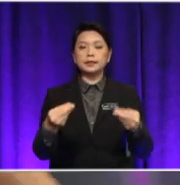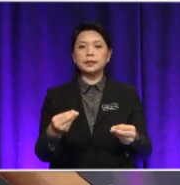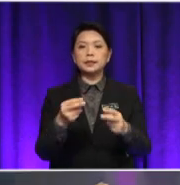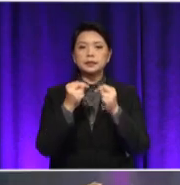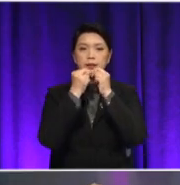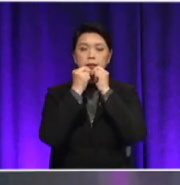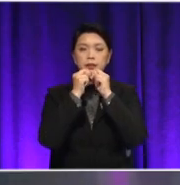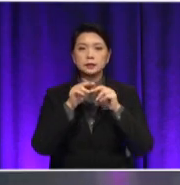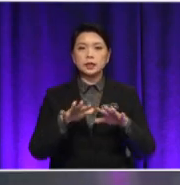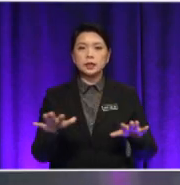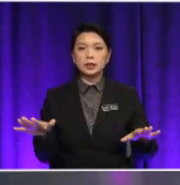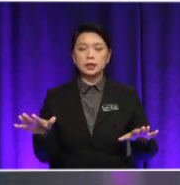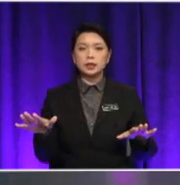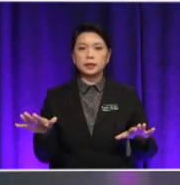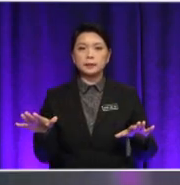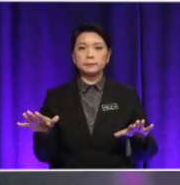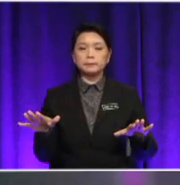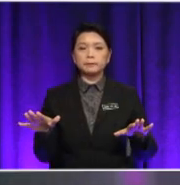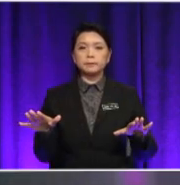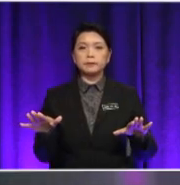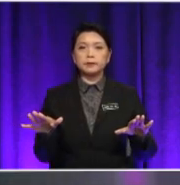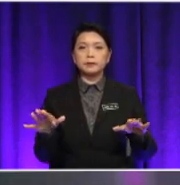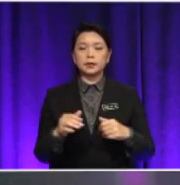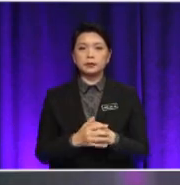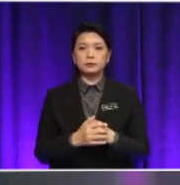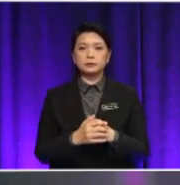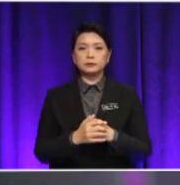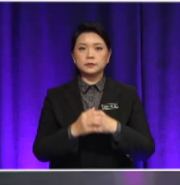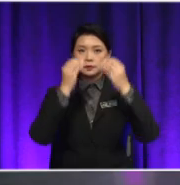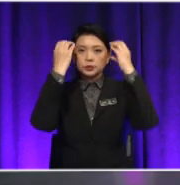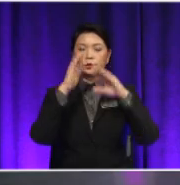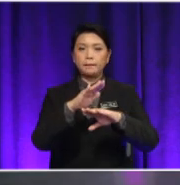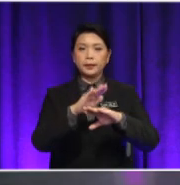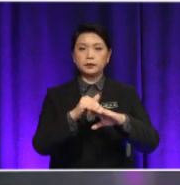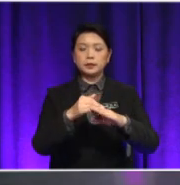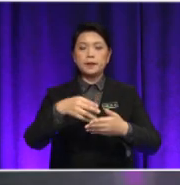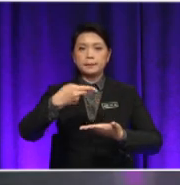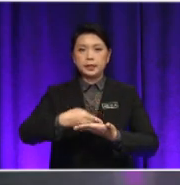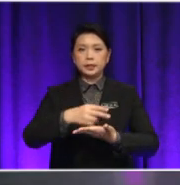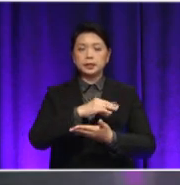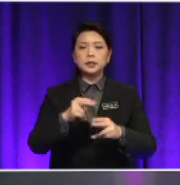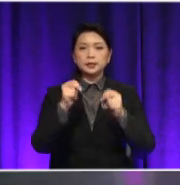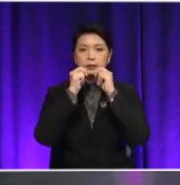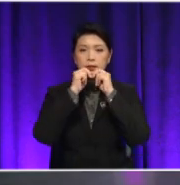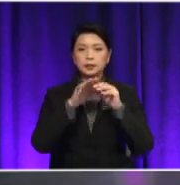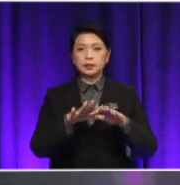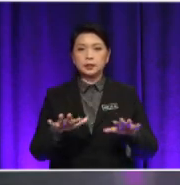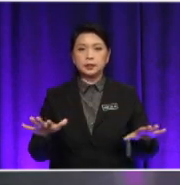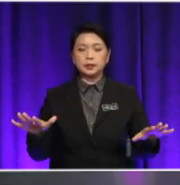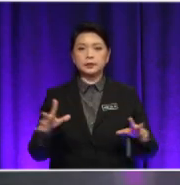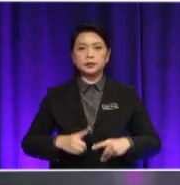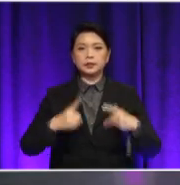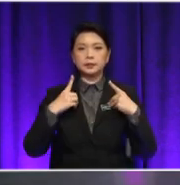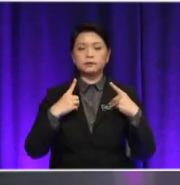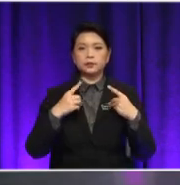buka mat ini dan kemudian cikgu minta dia baring untuk tenangkan diri. Kemudian cikgu tanya di mana tempat